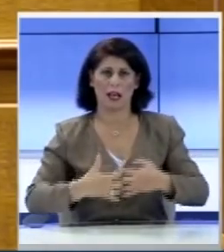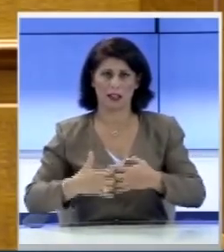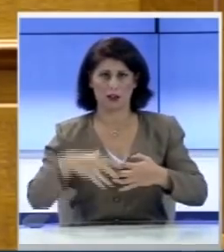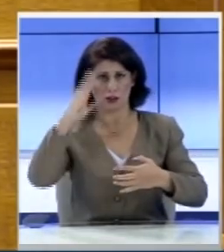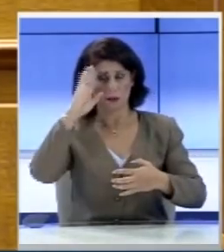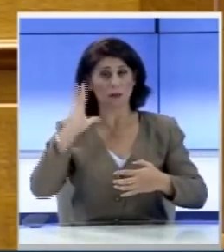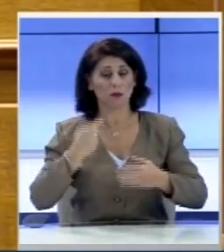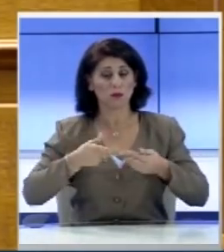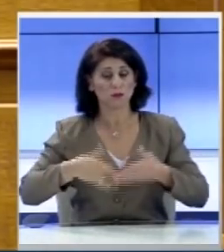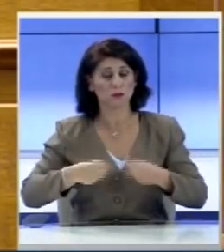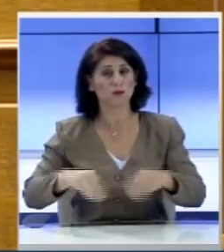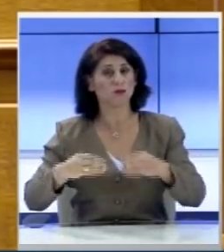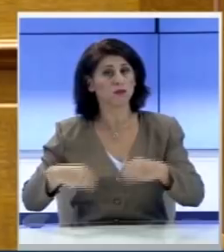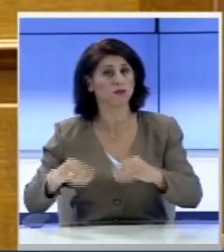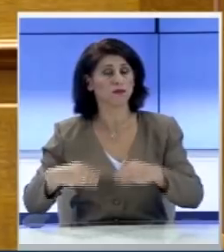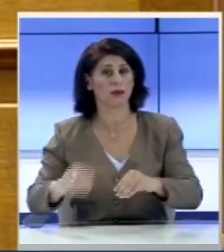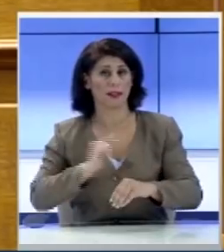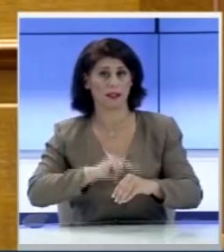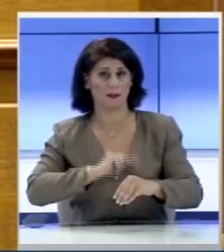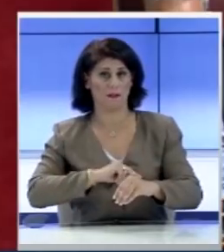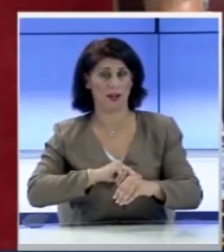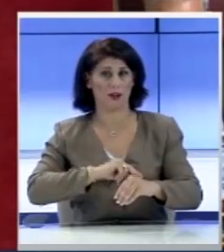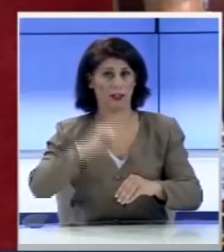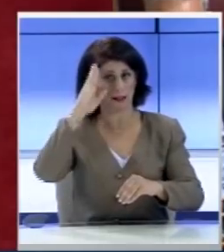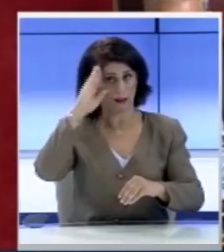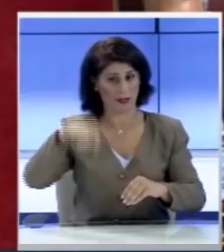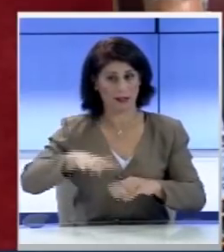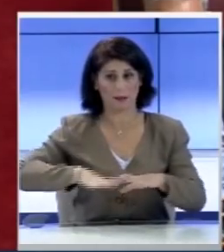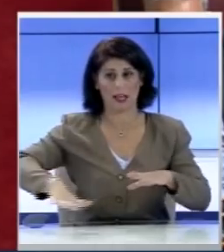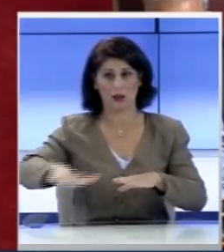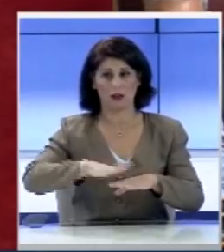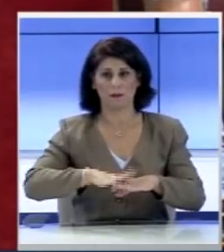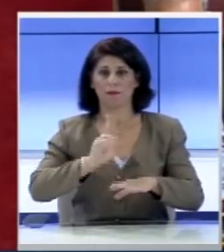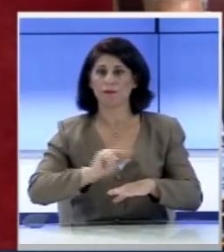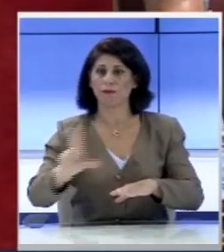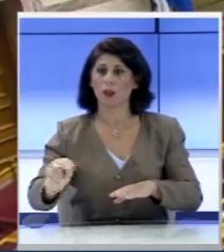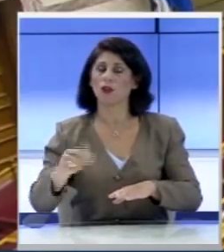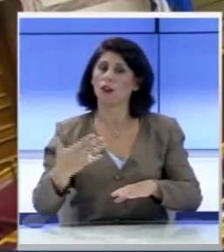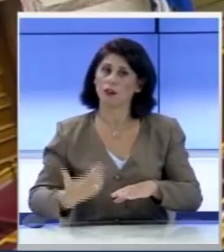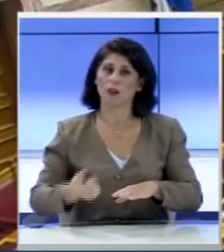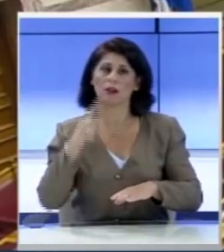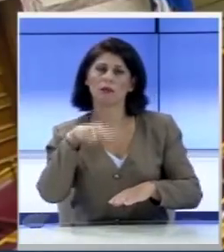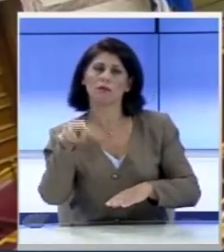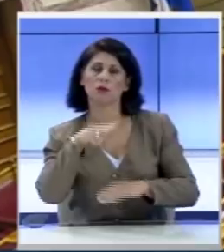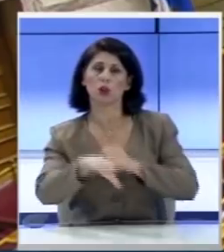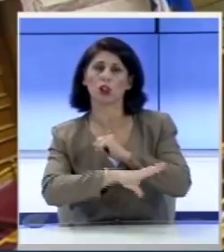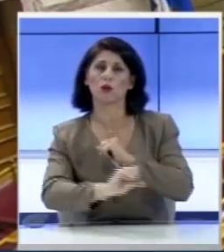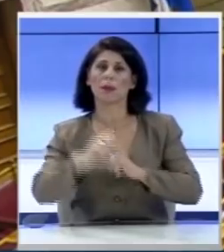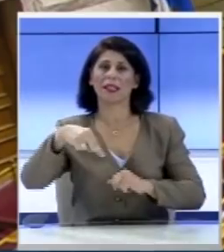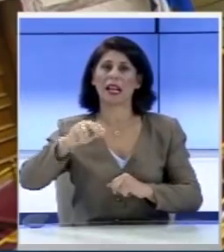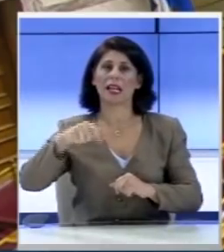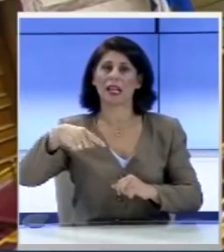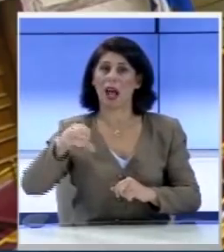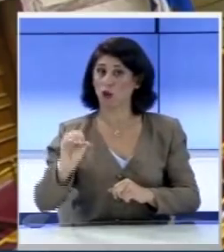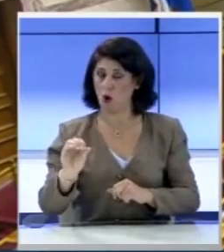το πώς προωθούνται τα συμφέροντα των ΗΠΑ και του ΝΑΤΟ στην περιοχή μας. Το ίδιο ισχύει για την επιθεώρηση βέβαια του Γενικού Γραμματέα του ΝΑΤΟ.